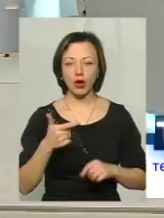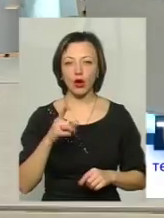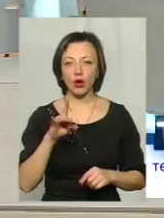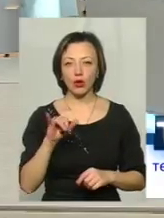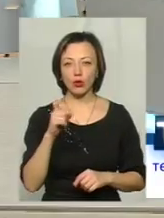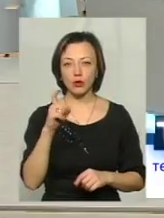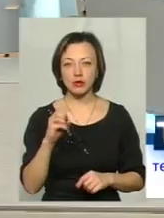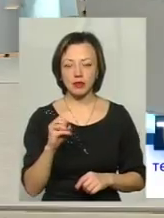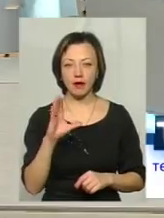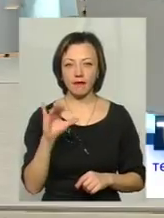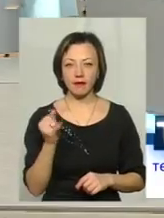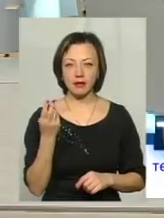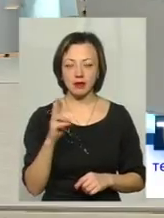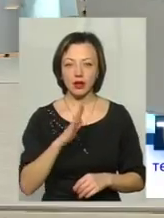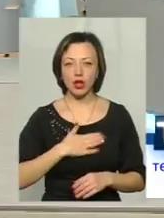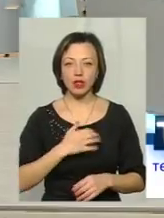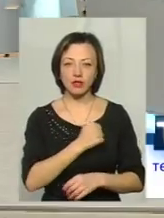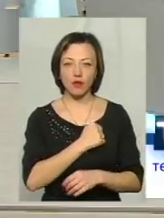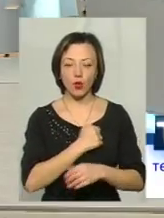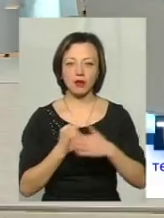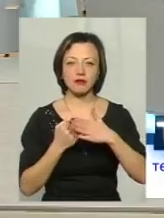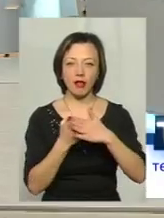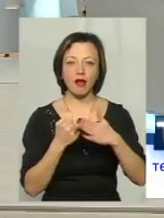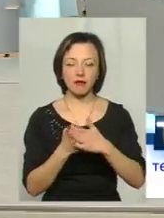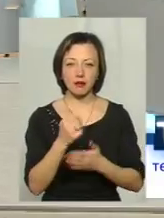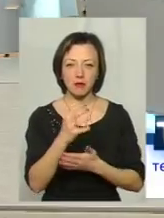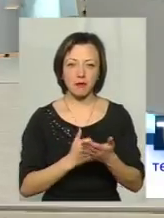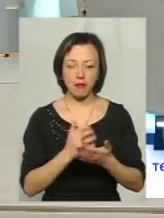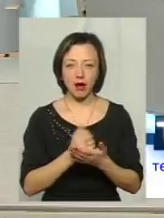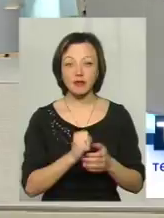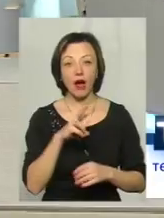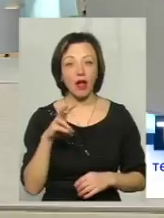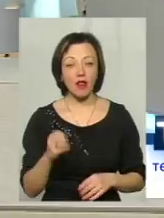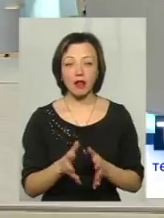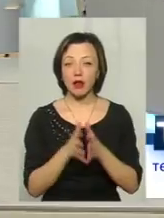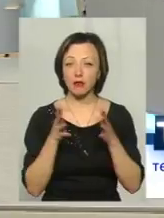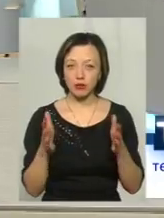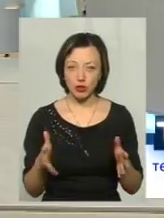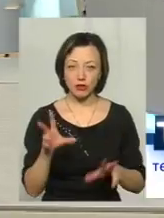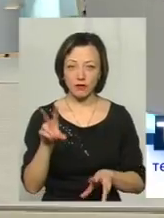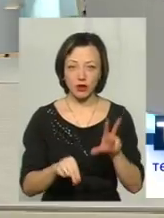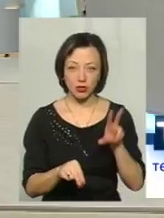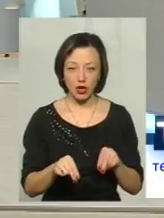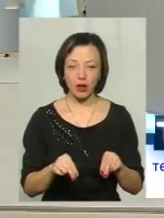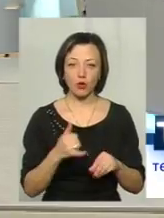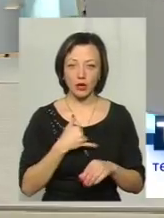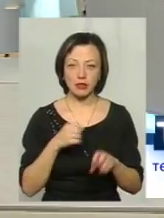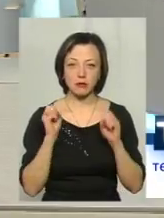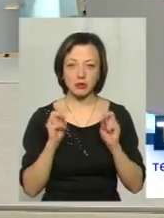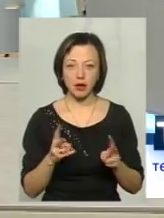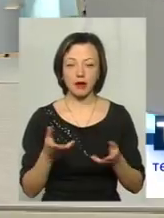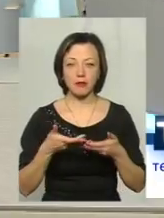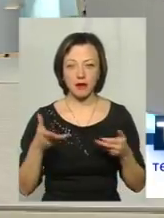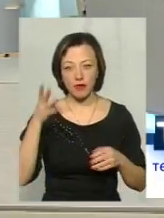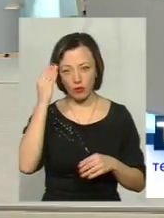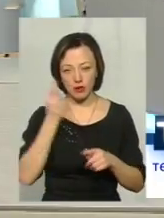це наші склади боєприпасів. Але саме більше, я рахую, так, в нас небезпека, і ми